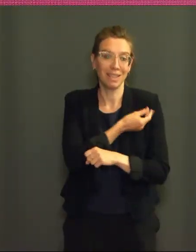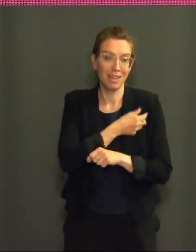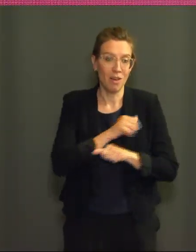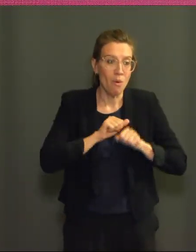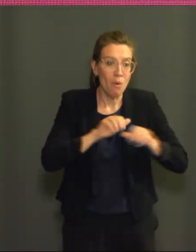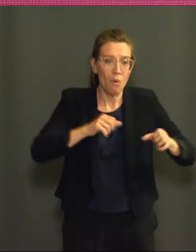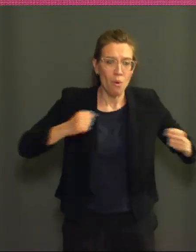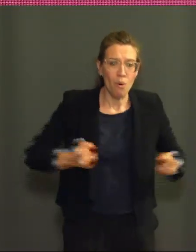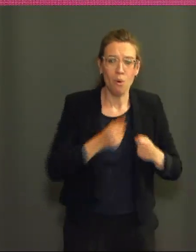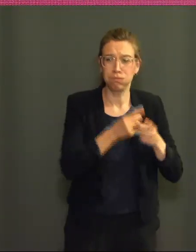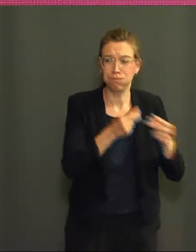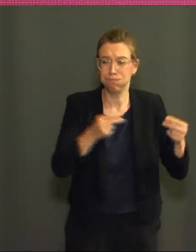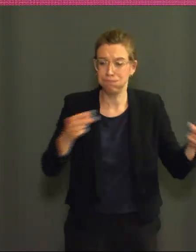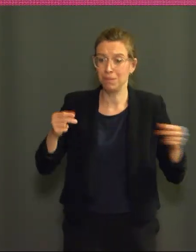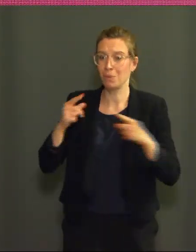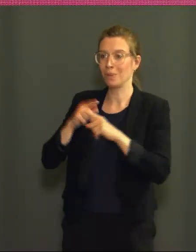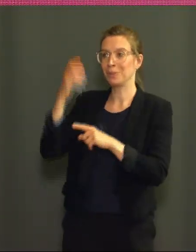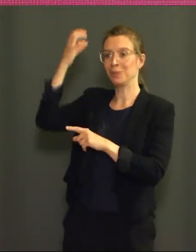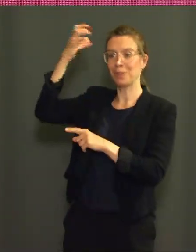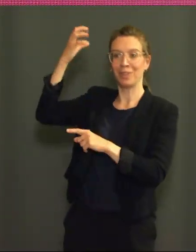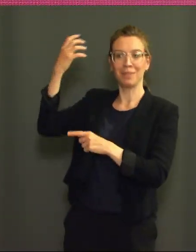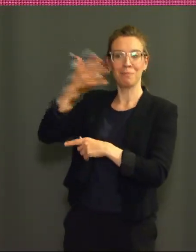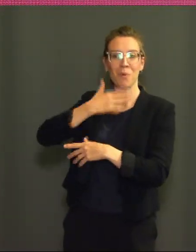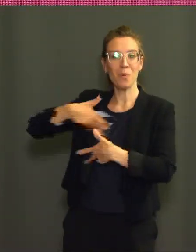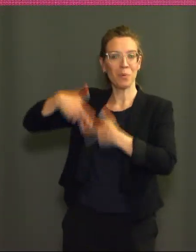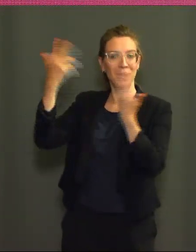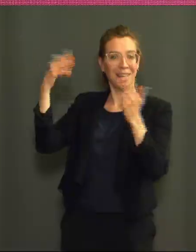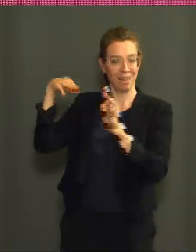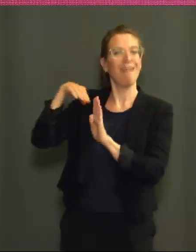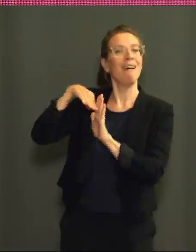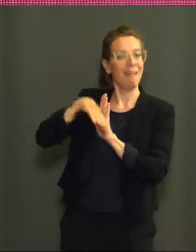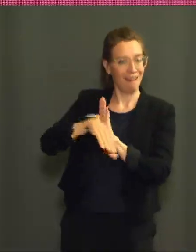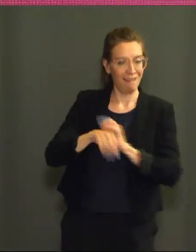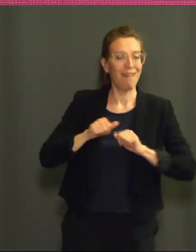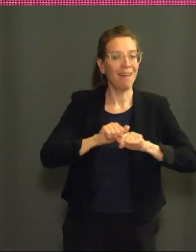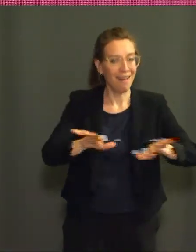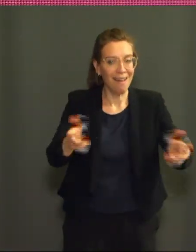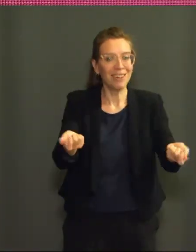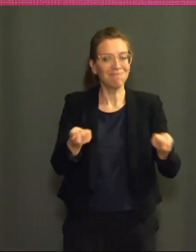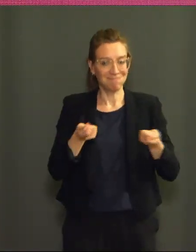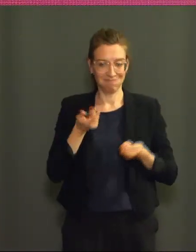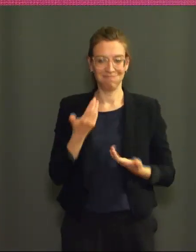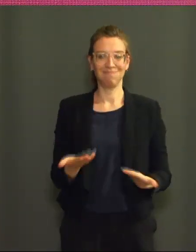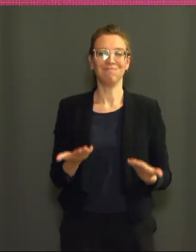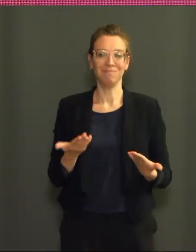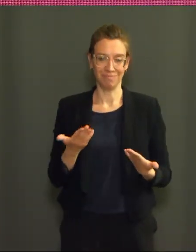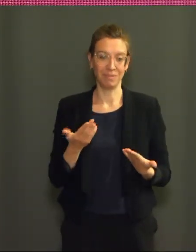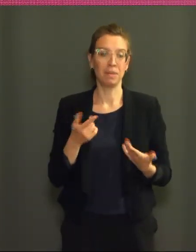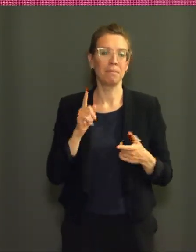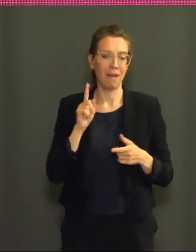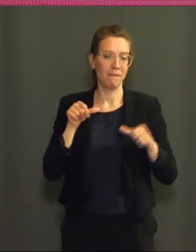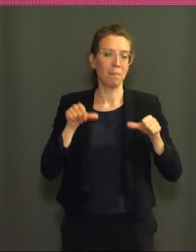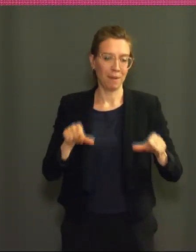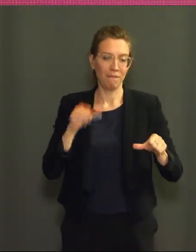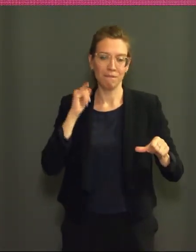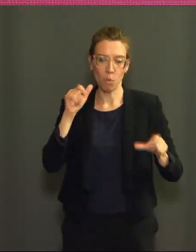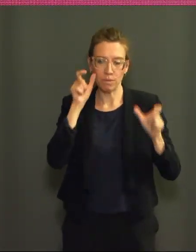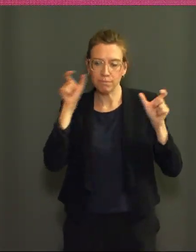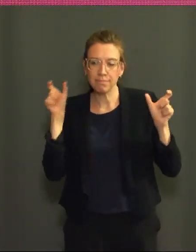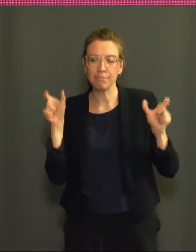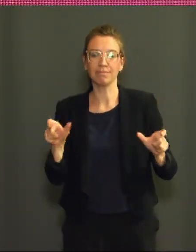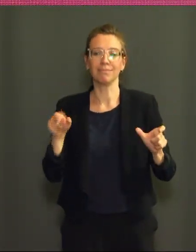epidemie evolueert goed, maar we moeten waakzaam blijven. Ook in België is de Delta- of Indiase